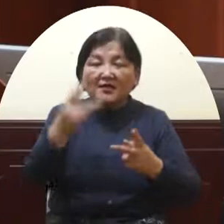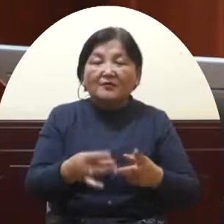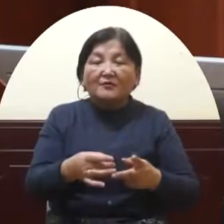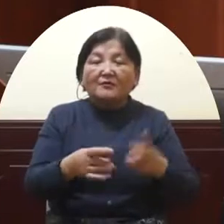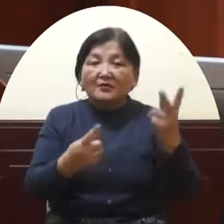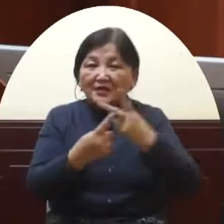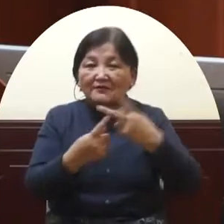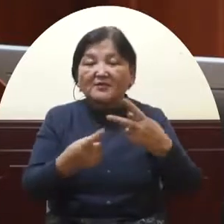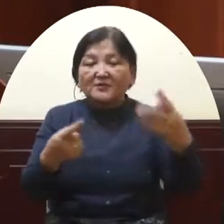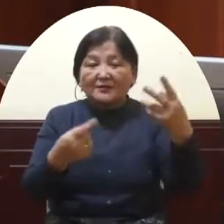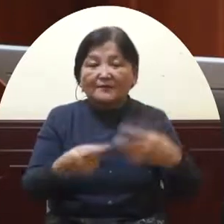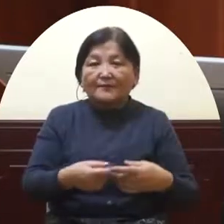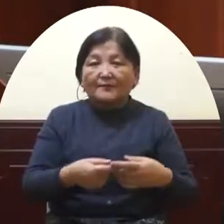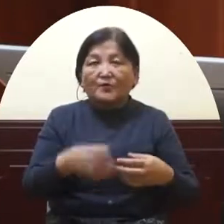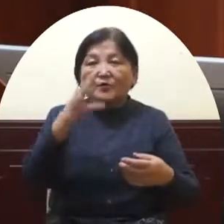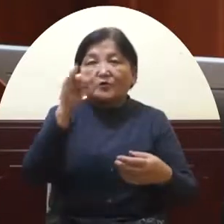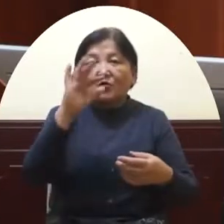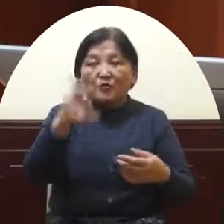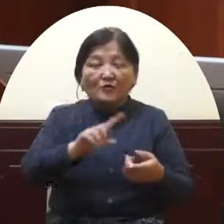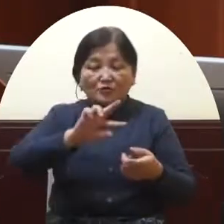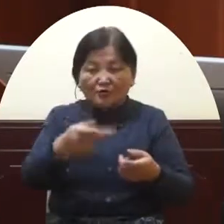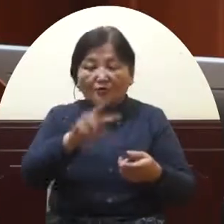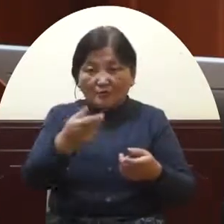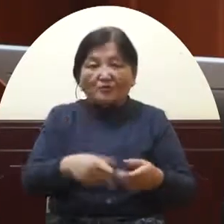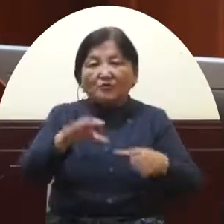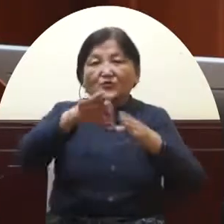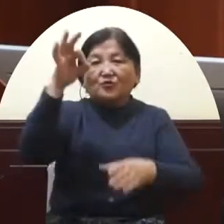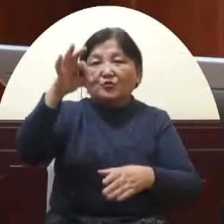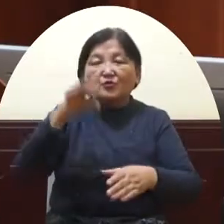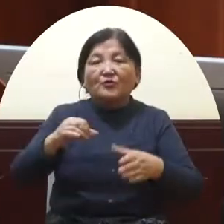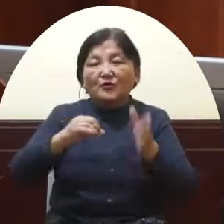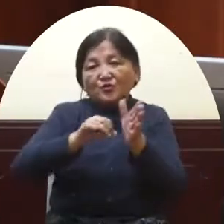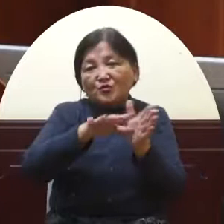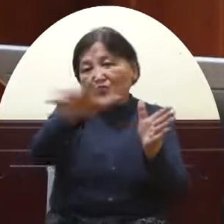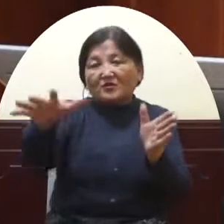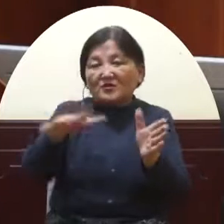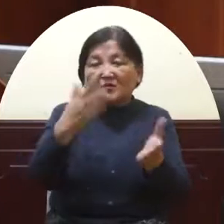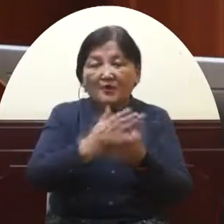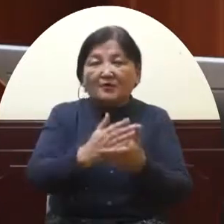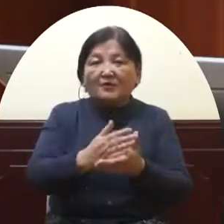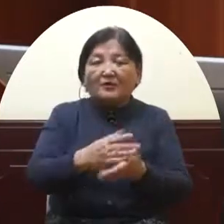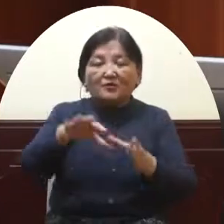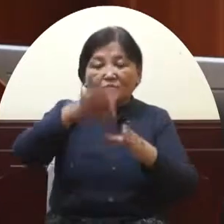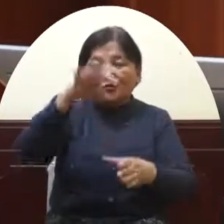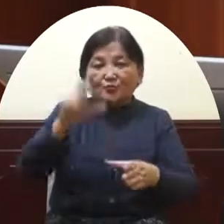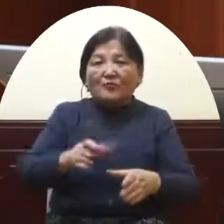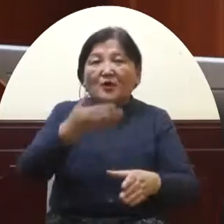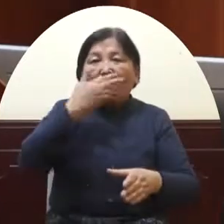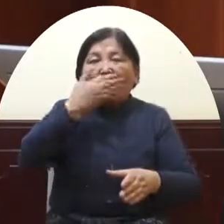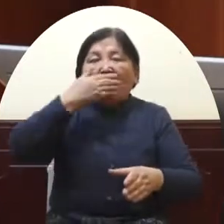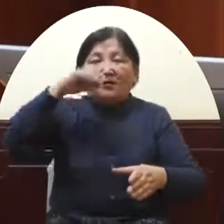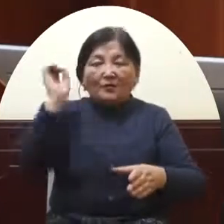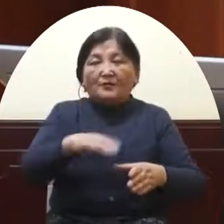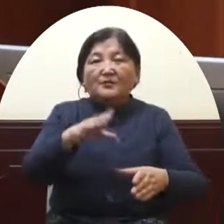Телевиз. Чи цог солих болгонд сонгуулийн сурталчилгаа явж байна. Энд чи сонгогчдыг өөдөлж байна. Санал